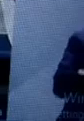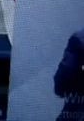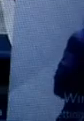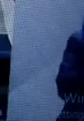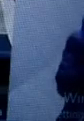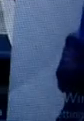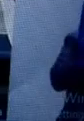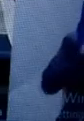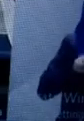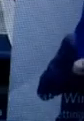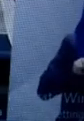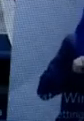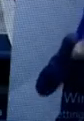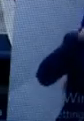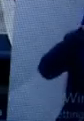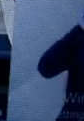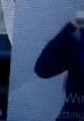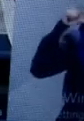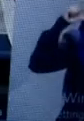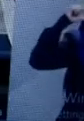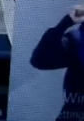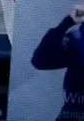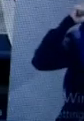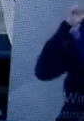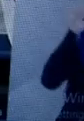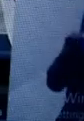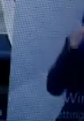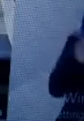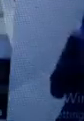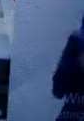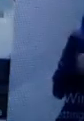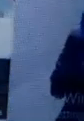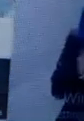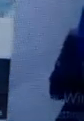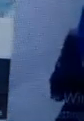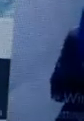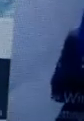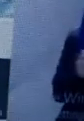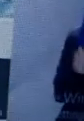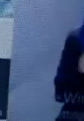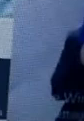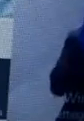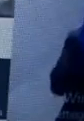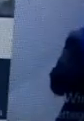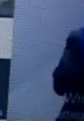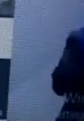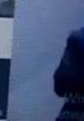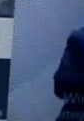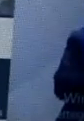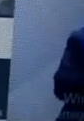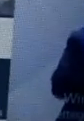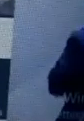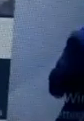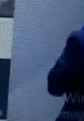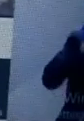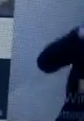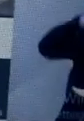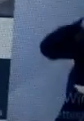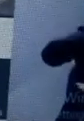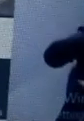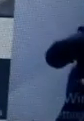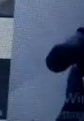penggunaan pelitup muka di tempat awam dan membasuh tangan menggunakan sabun ataupun hand